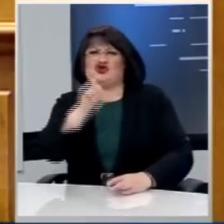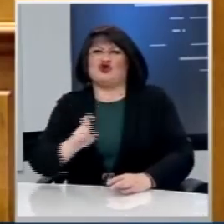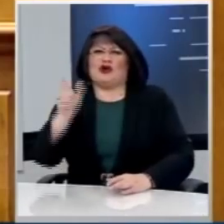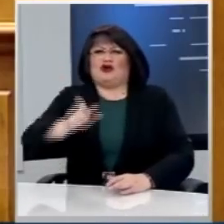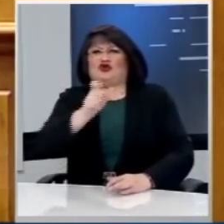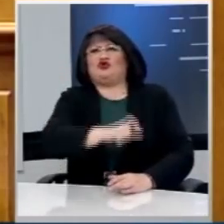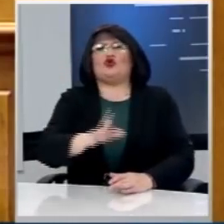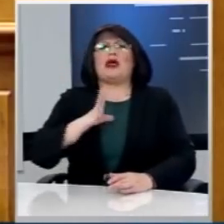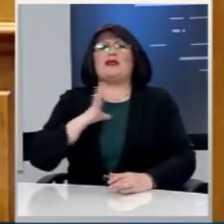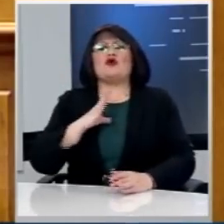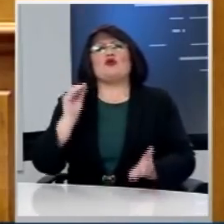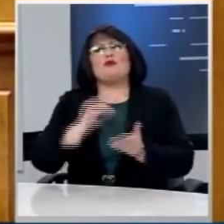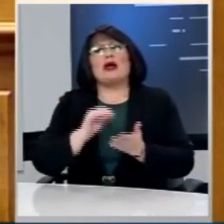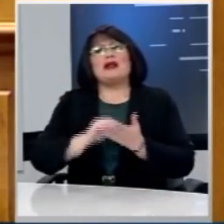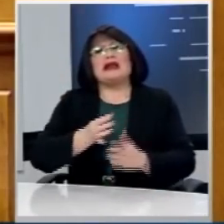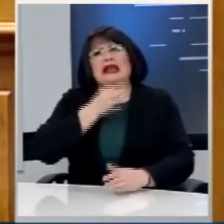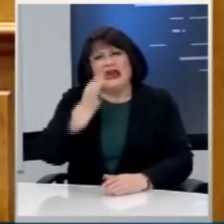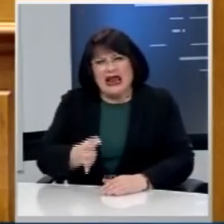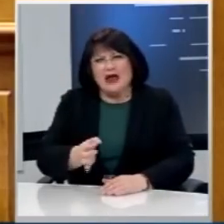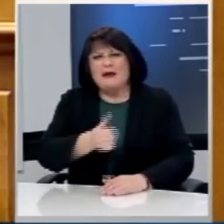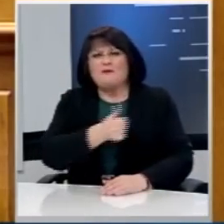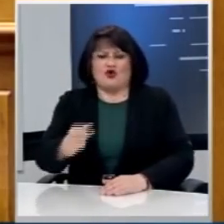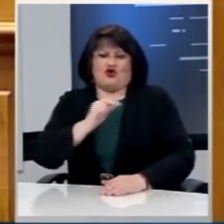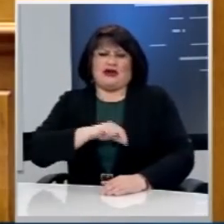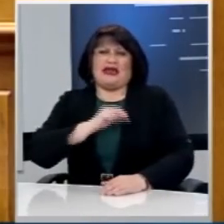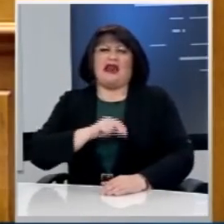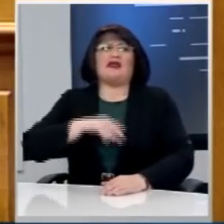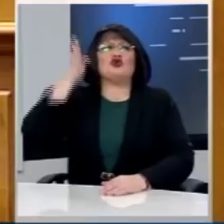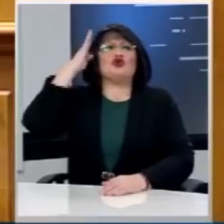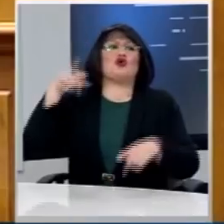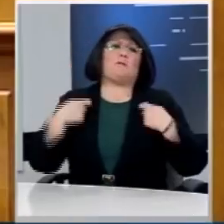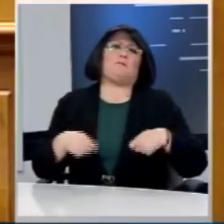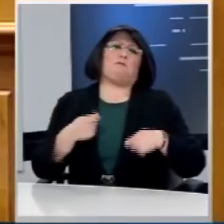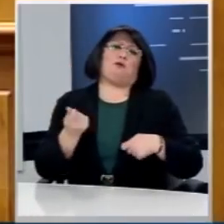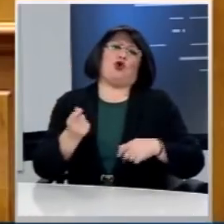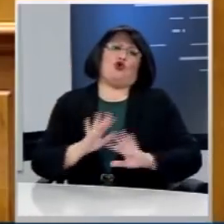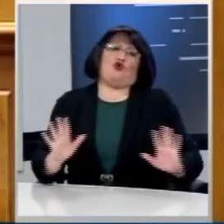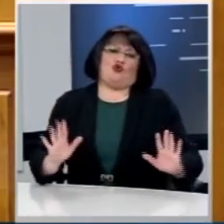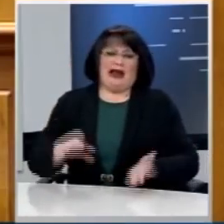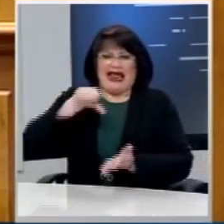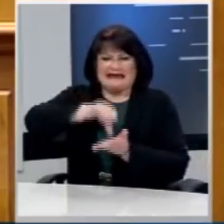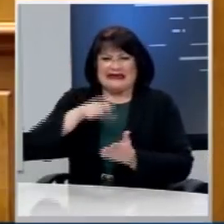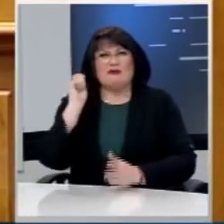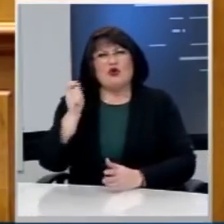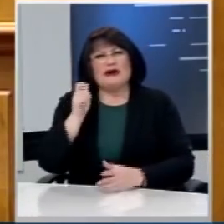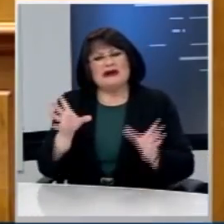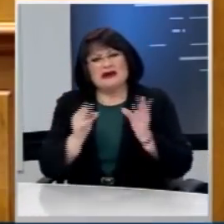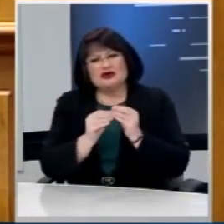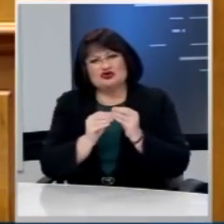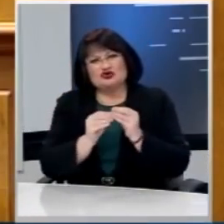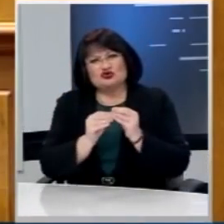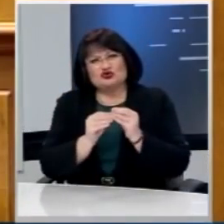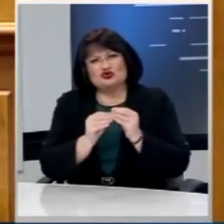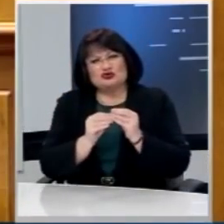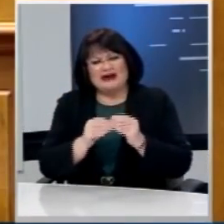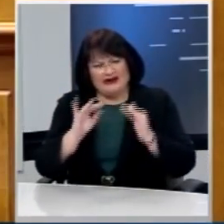για να διασφαλίζεται, ξαναλέμε, μόνο η κερδοφορία του κεφαλαίου. Η συνέχεια της αστικής πολιτικής που πατάει πάνω